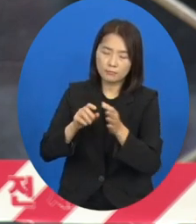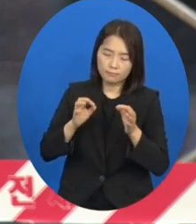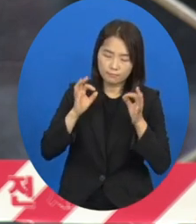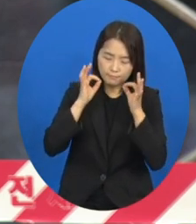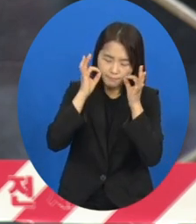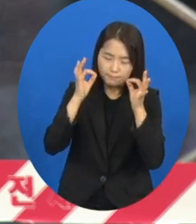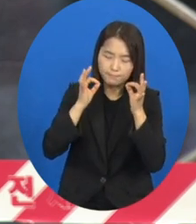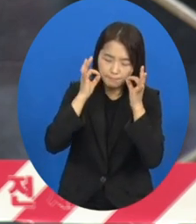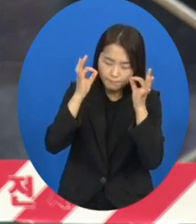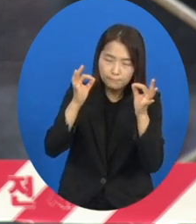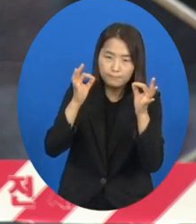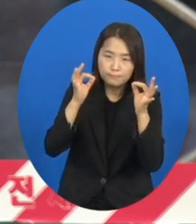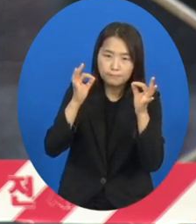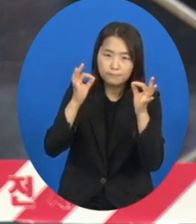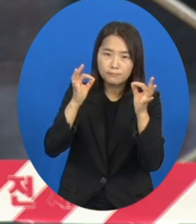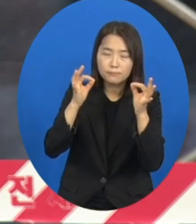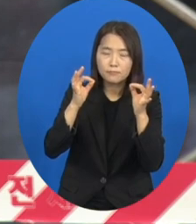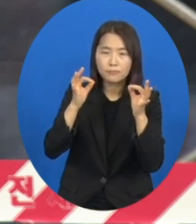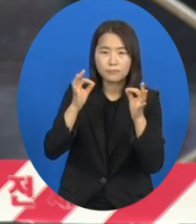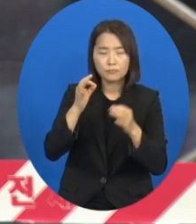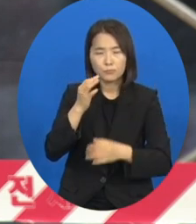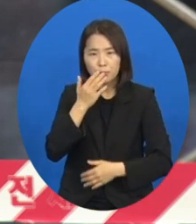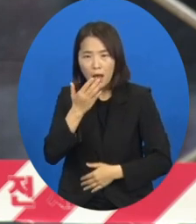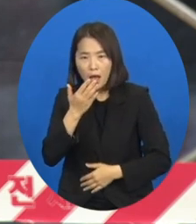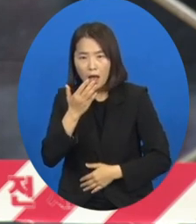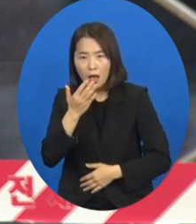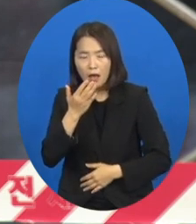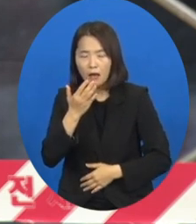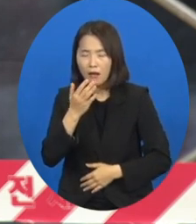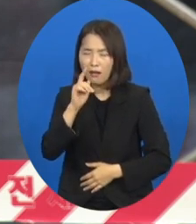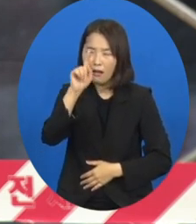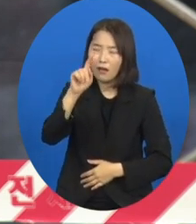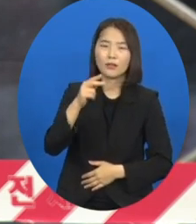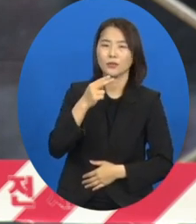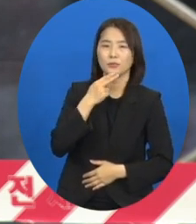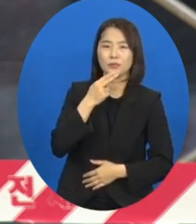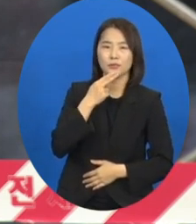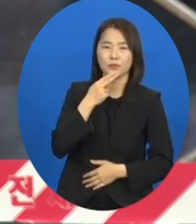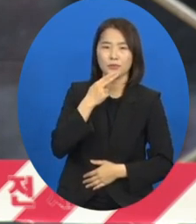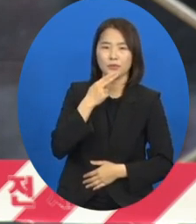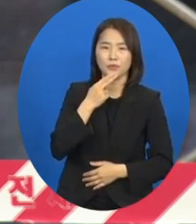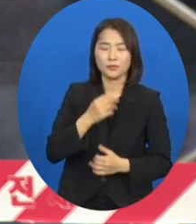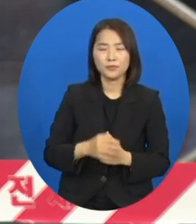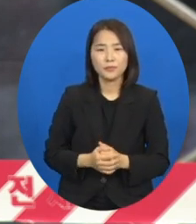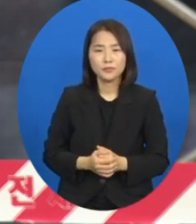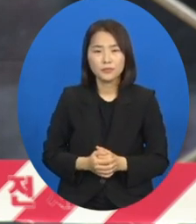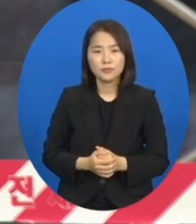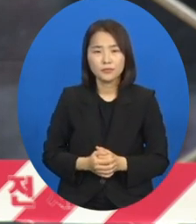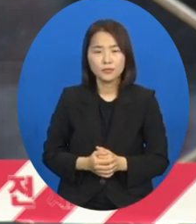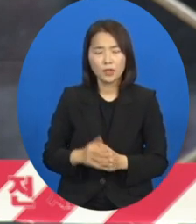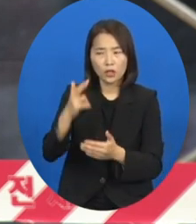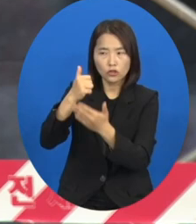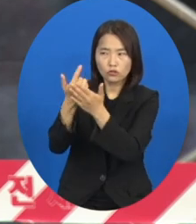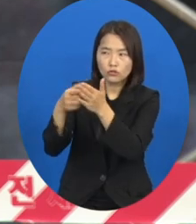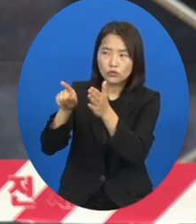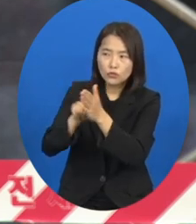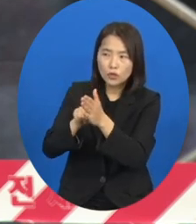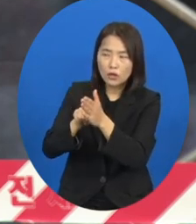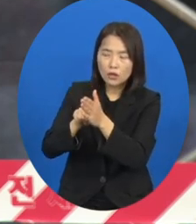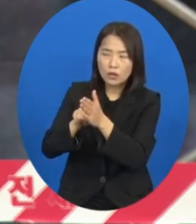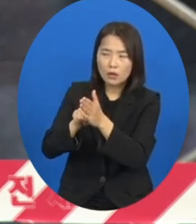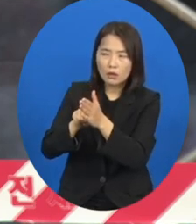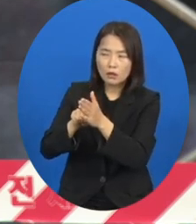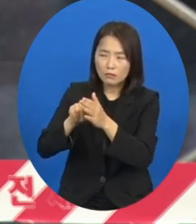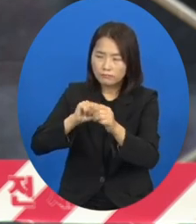노력하고 힘써서 할 수 있는 일은 우리는 아무것도 없습니다. 그렇다고 우리가 주를 위해서 할 수 있는 것이